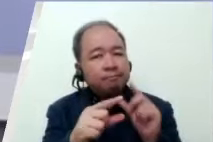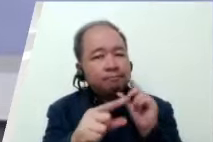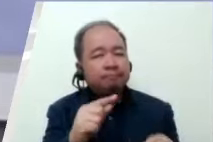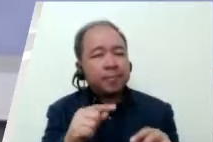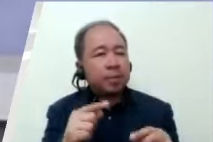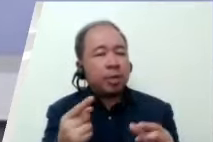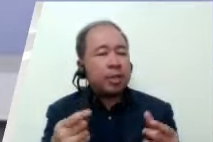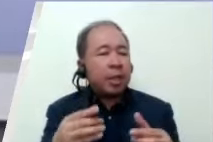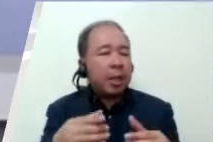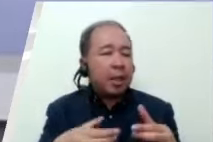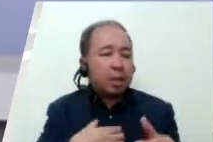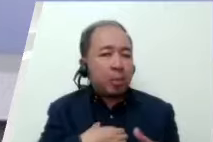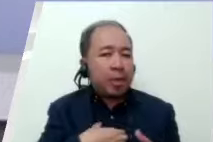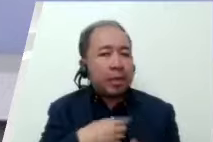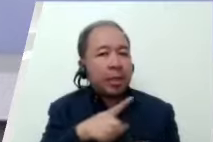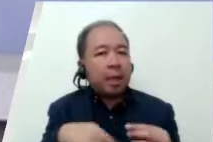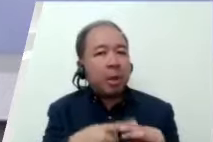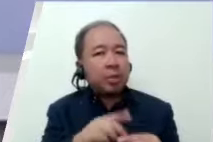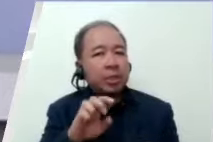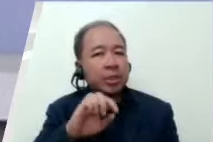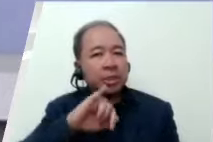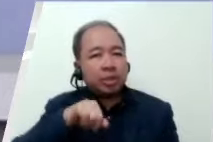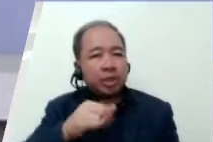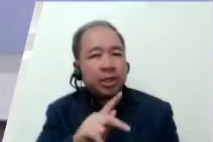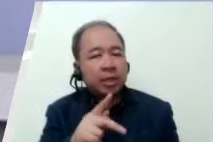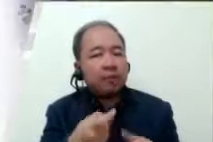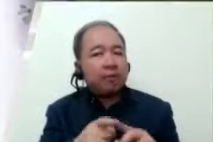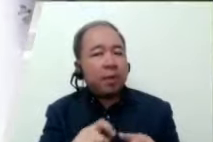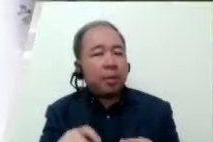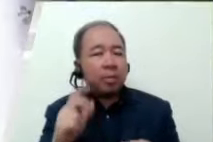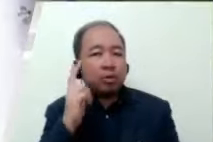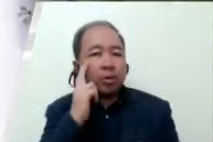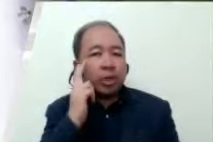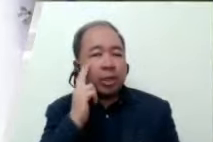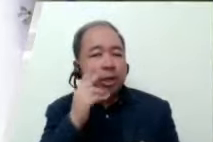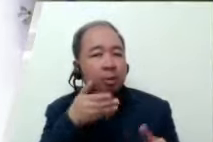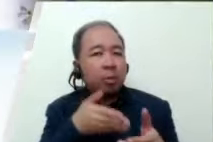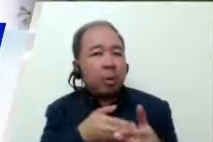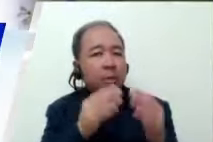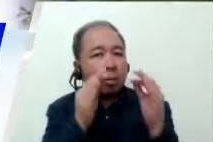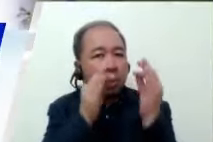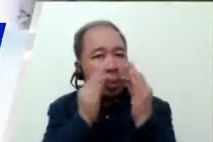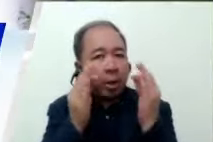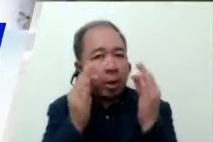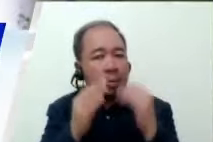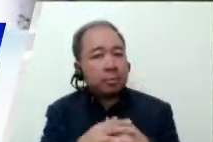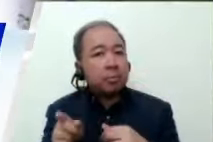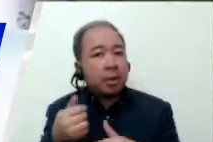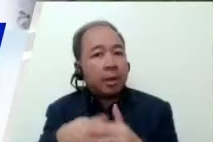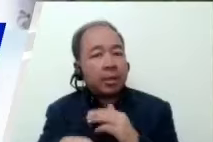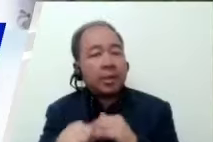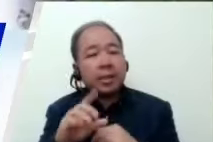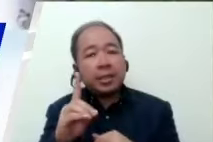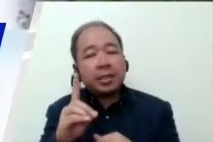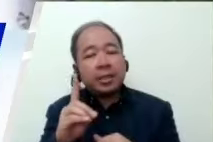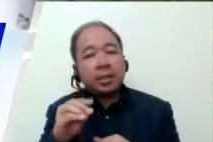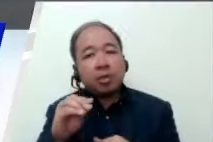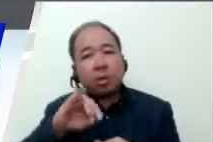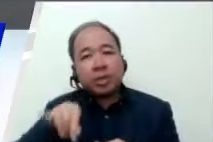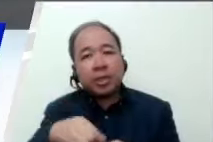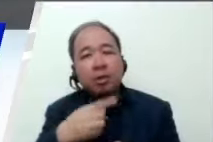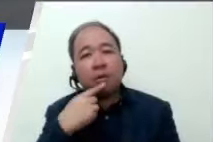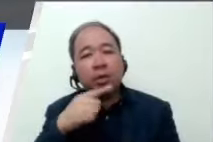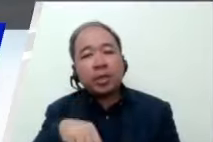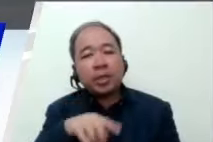Extrajudicial Killings o EJK ng Duterte Drug War. Sa ilalim ng Department Order 778, binuo ang task